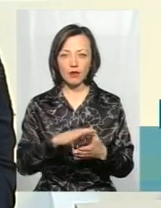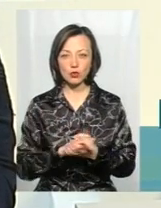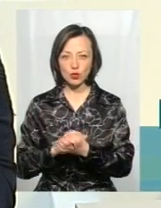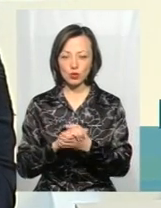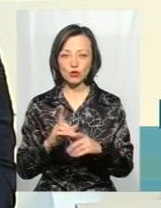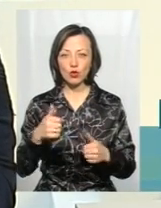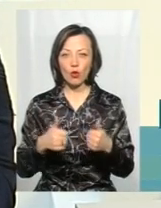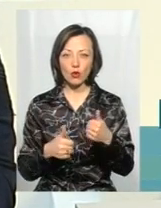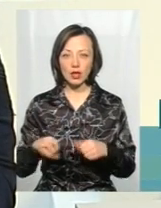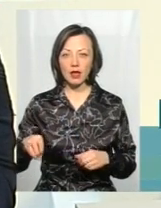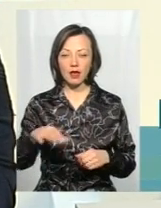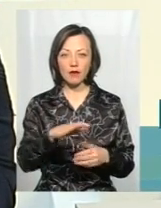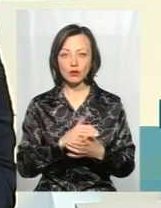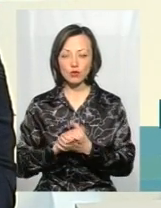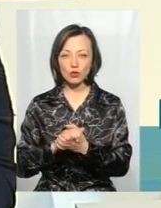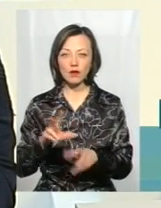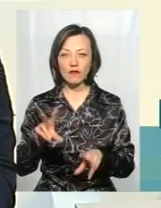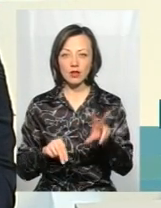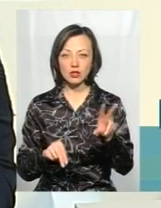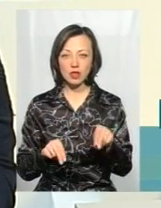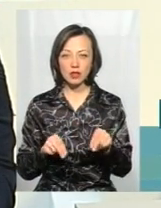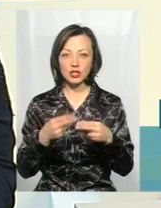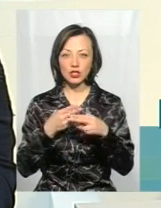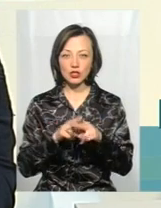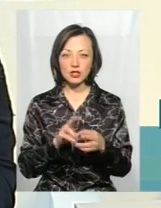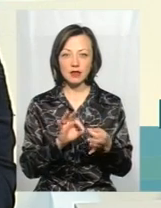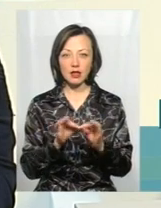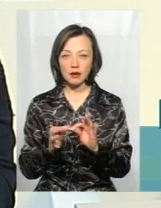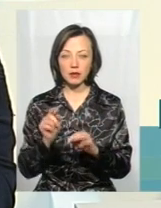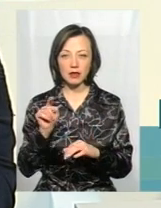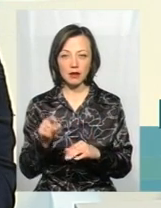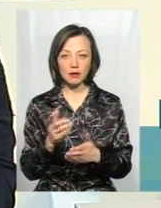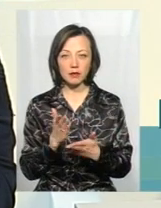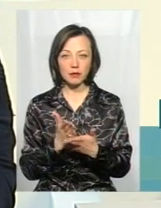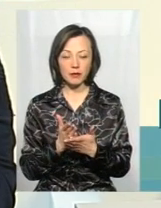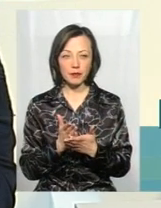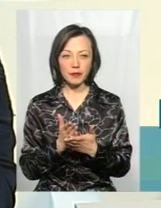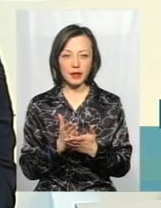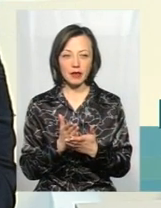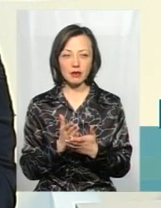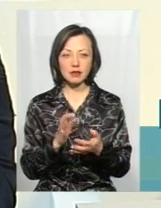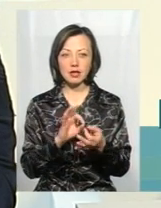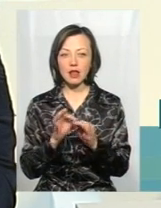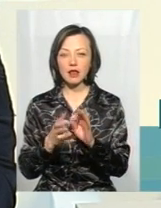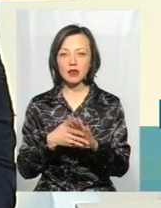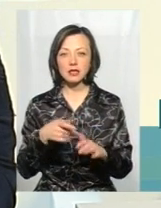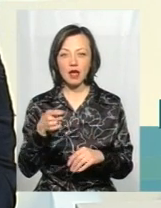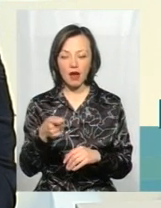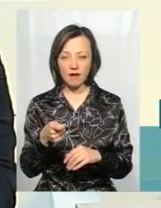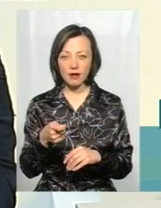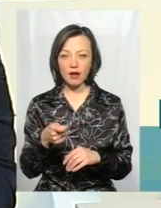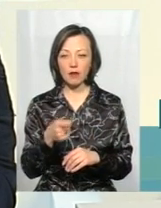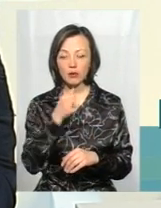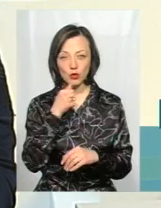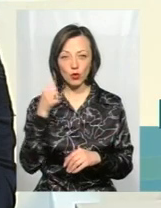тому що конкурси Європейського Союзу вважаються технічно складними, тому що там складна заявка. І вони